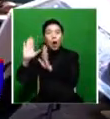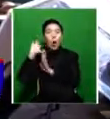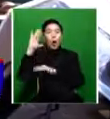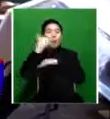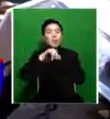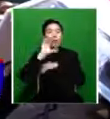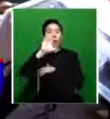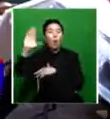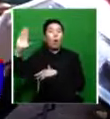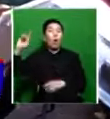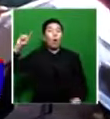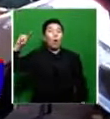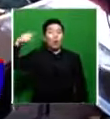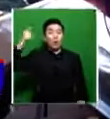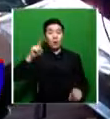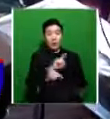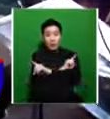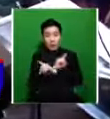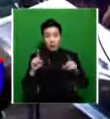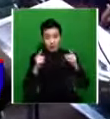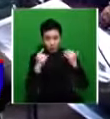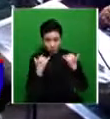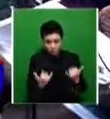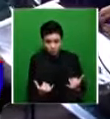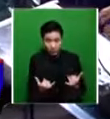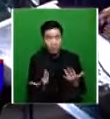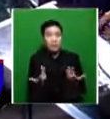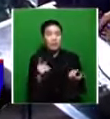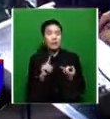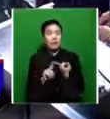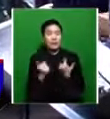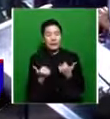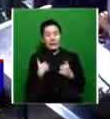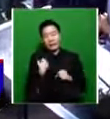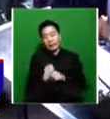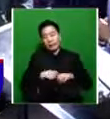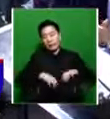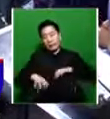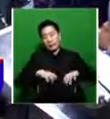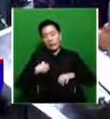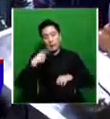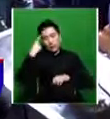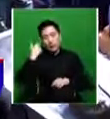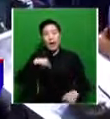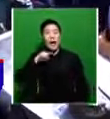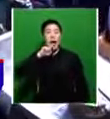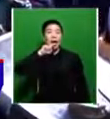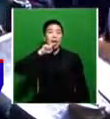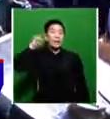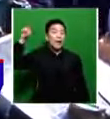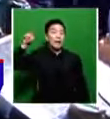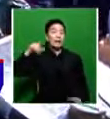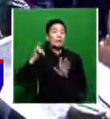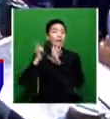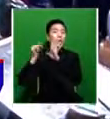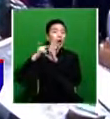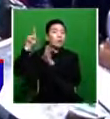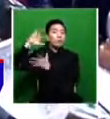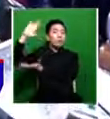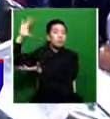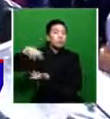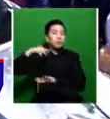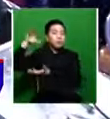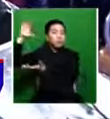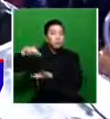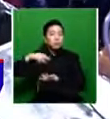ก่อนแต่ตอนนี้เนี่ยเราสามารถที่จะดำเนินการออกใบสั่งซื้อยาเหล่านี้เข้ามาเรื่อยๆ